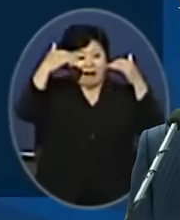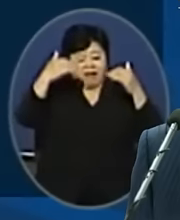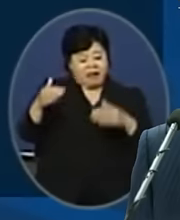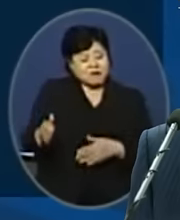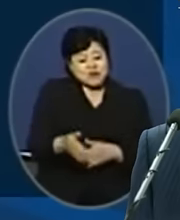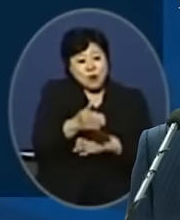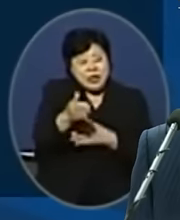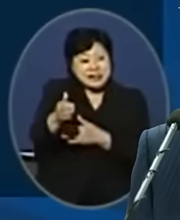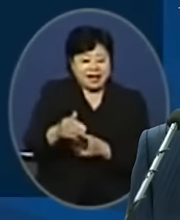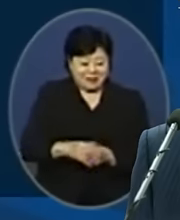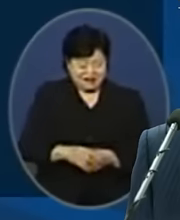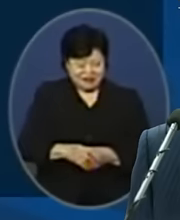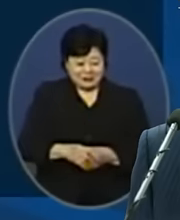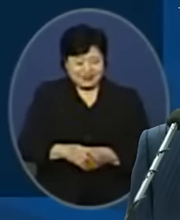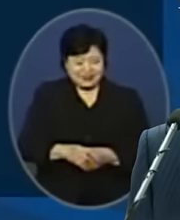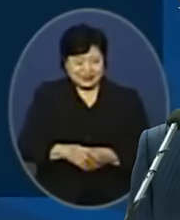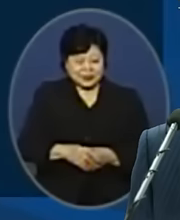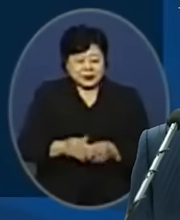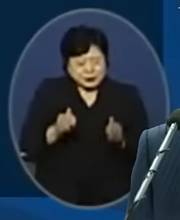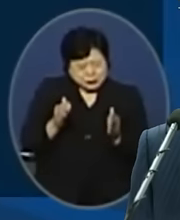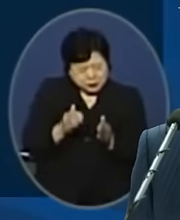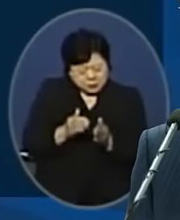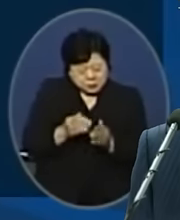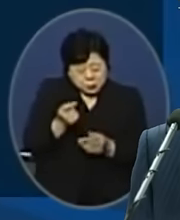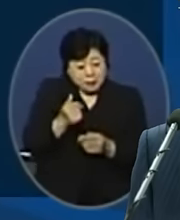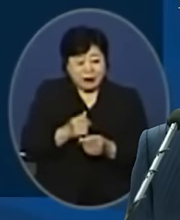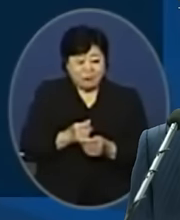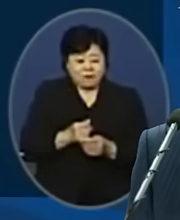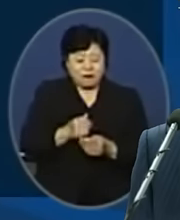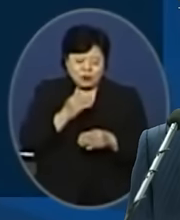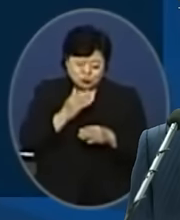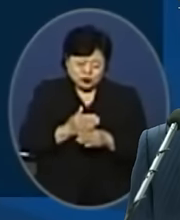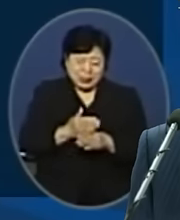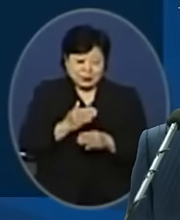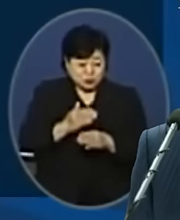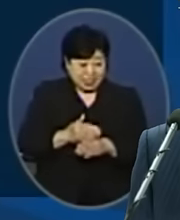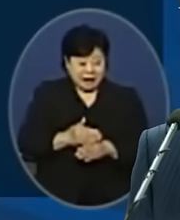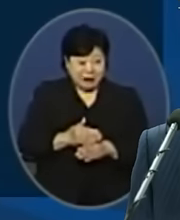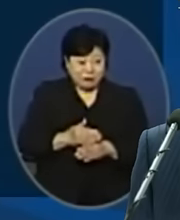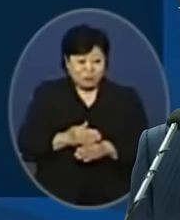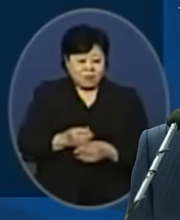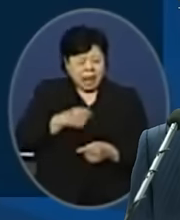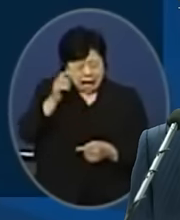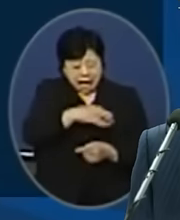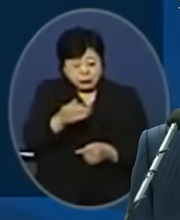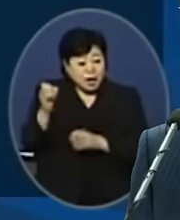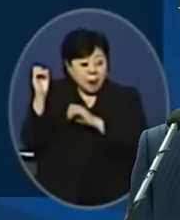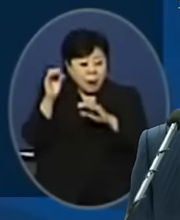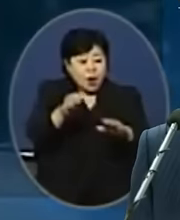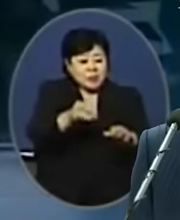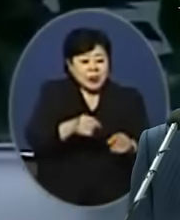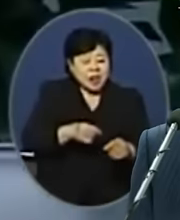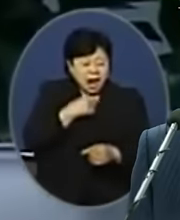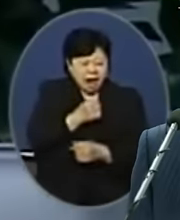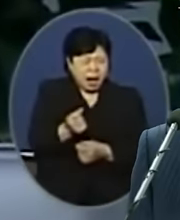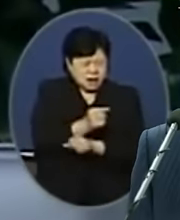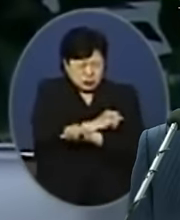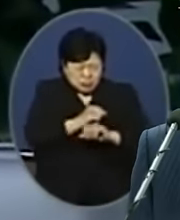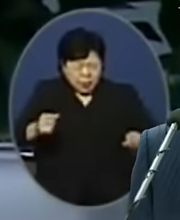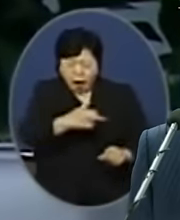고기가 자기가 있는 처지에 따라서 몸무게를 크게 하고 적게 하는